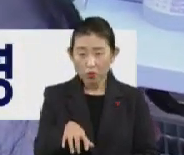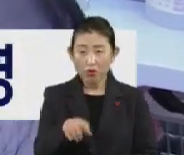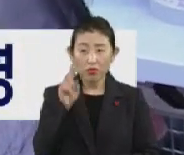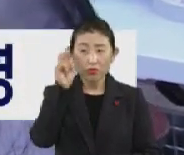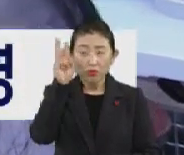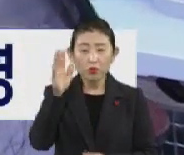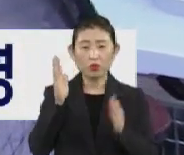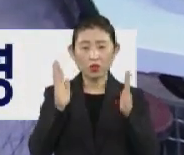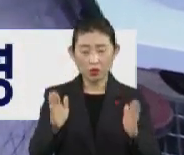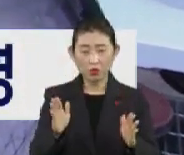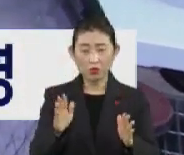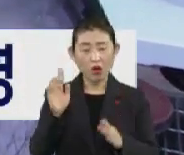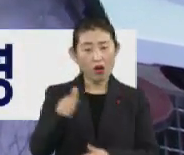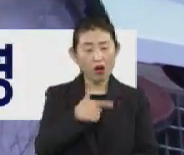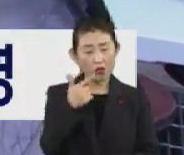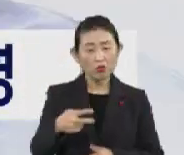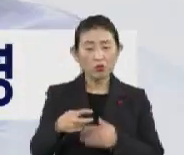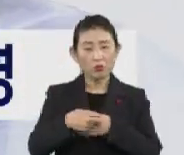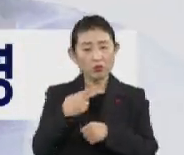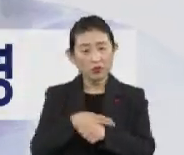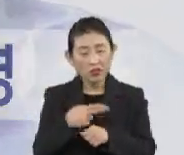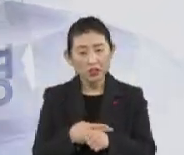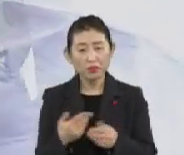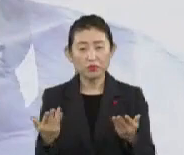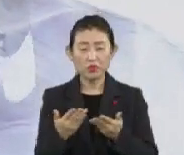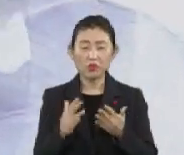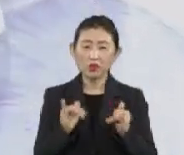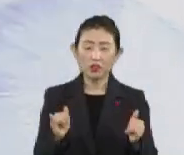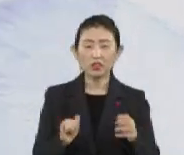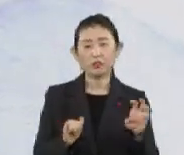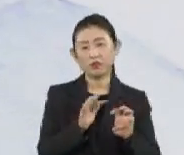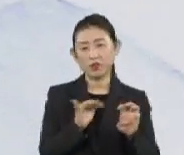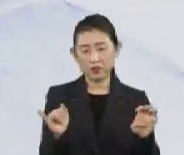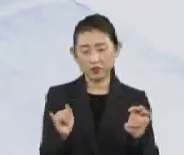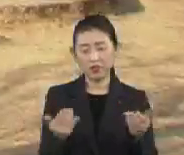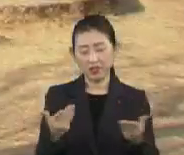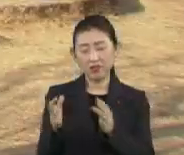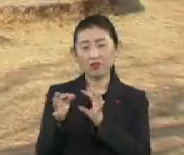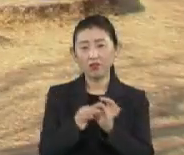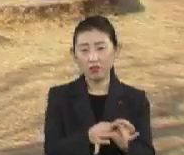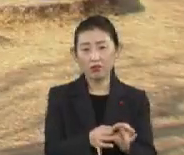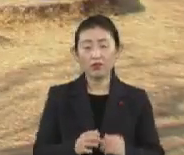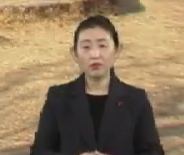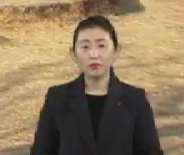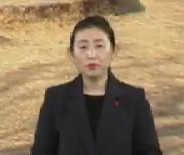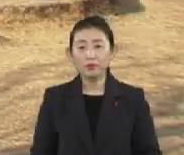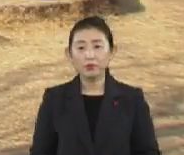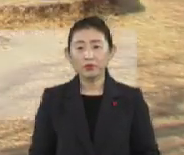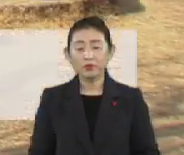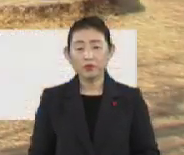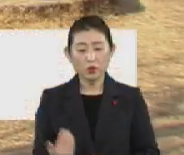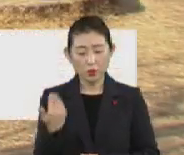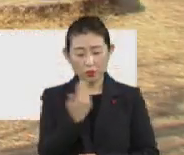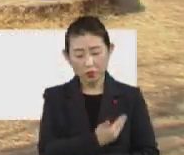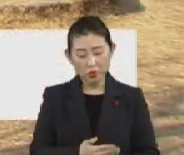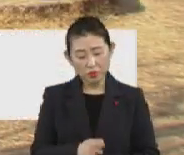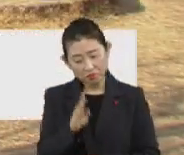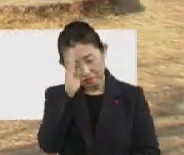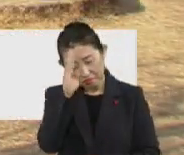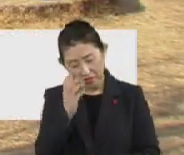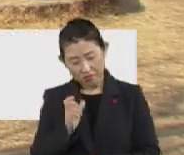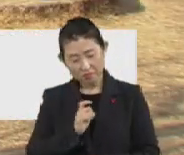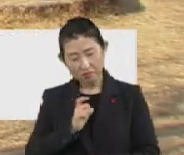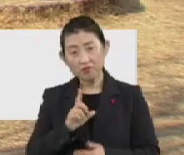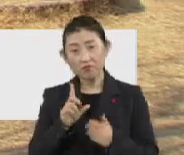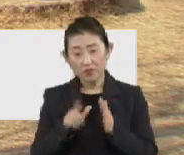연휴에도 하루 30여 명의 인력을 투입해 확진자를 최대한 찾아낼 계획입니다. 증상이나 의심이 되시는 분들은